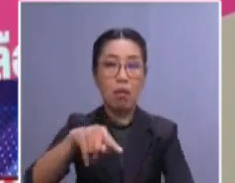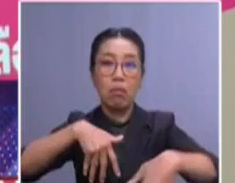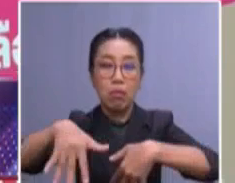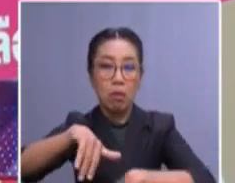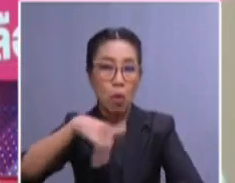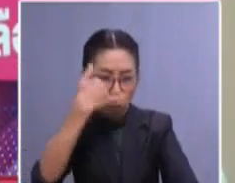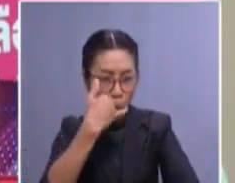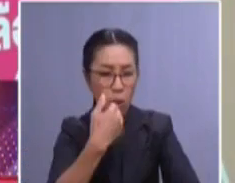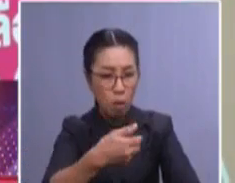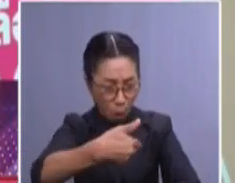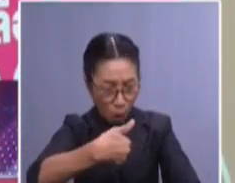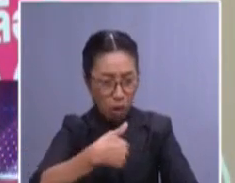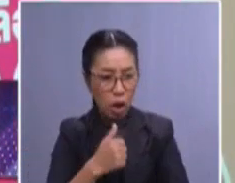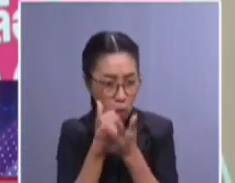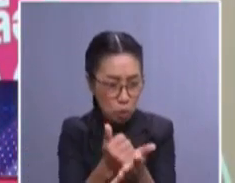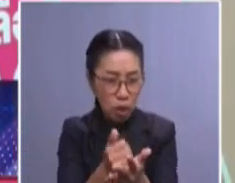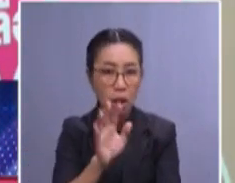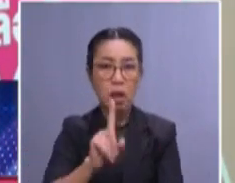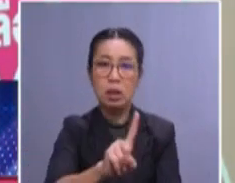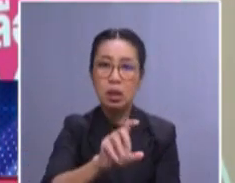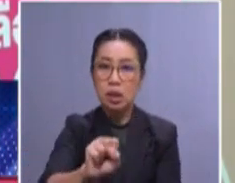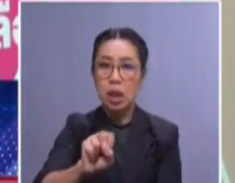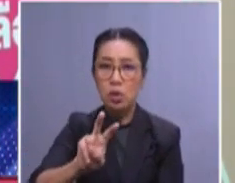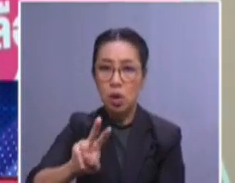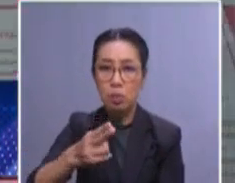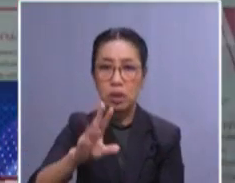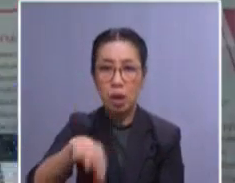ชาชนขอรับความช่วยเหลือสูงถึง